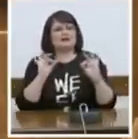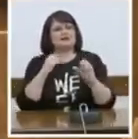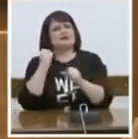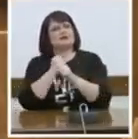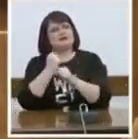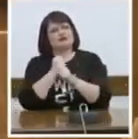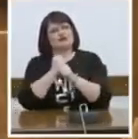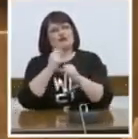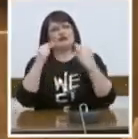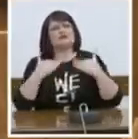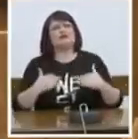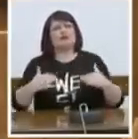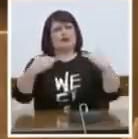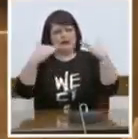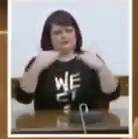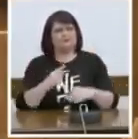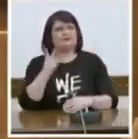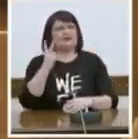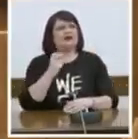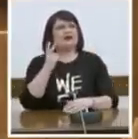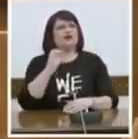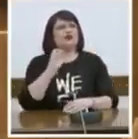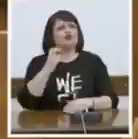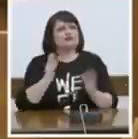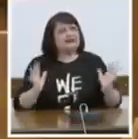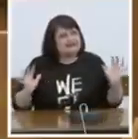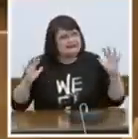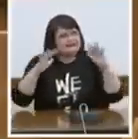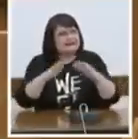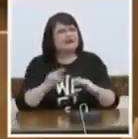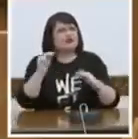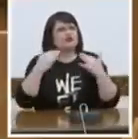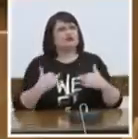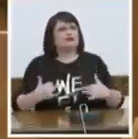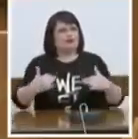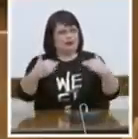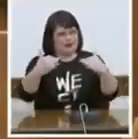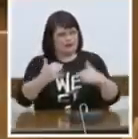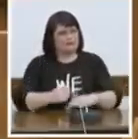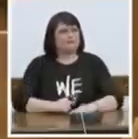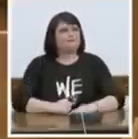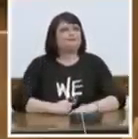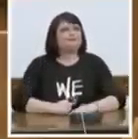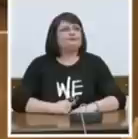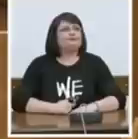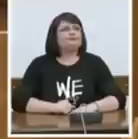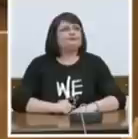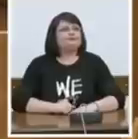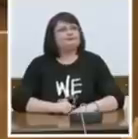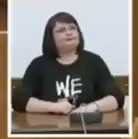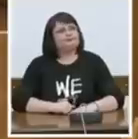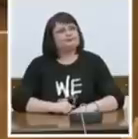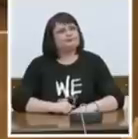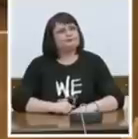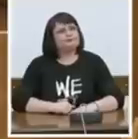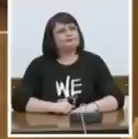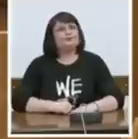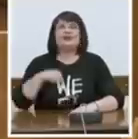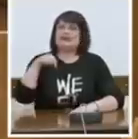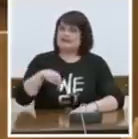της 20ης Κοινοβουλευτικής Συνόδου της Βουλής των Ελλήνων και των Ελληνίδων.